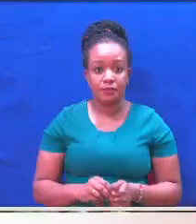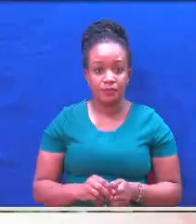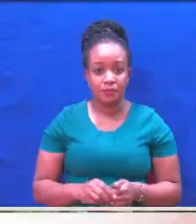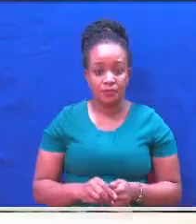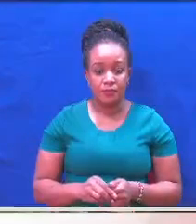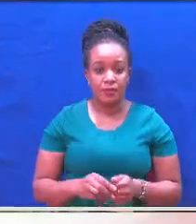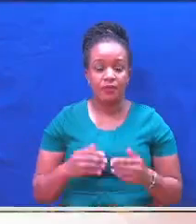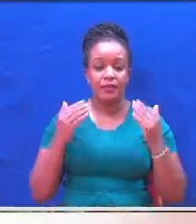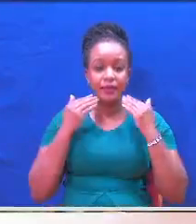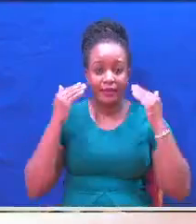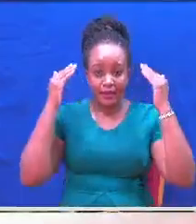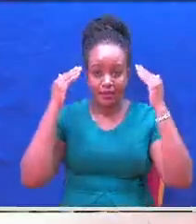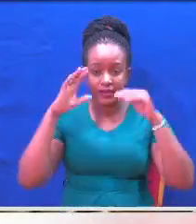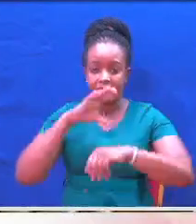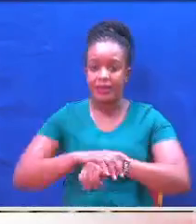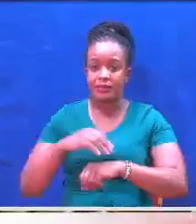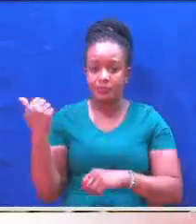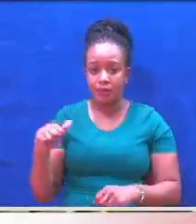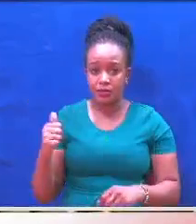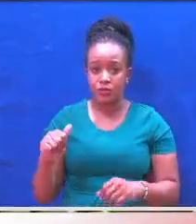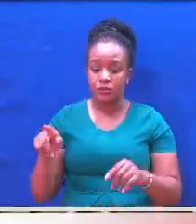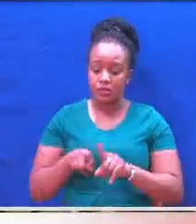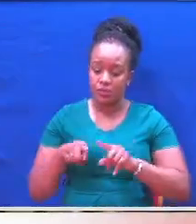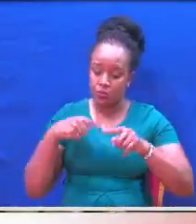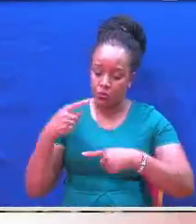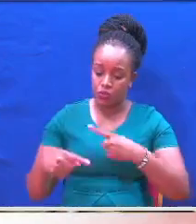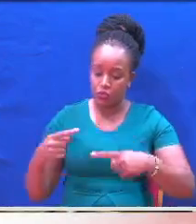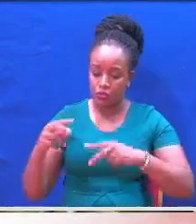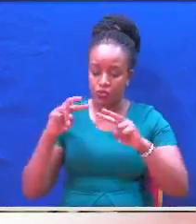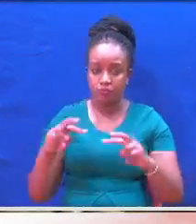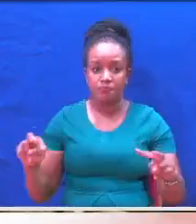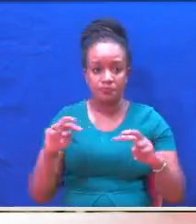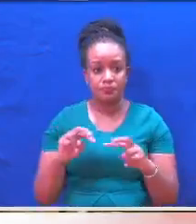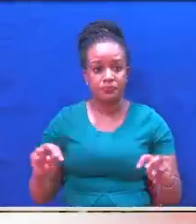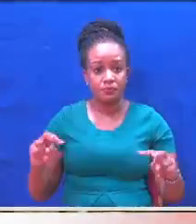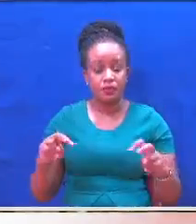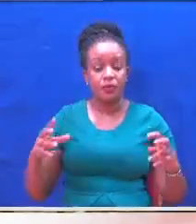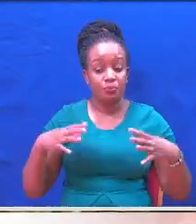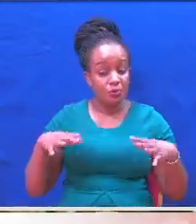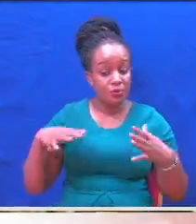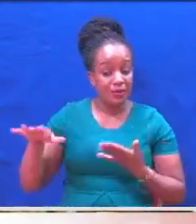sasa, ijapokuwa askari wamesema wataendelea kuitafuta. Na wasihi watu wa area hii